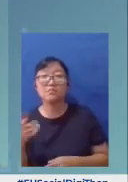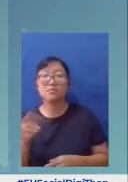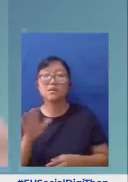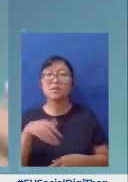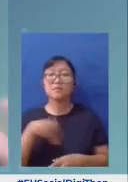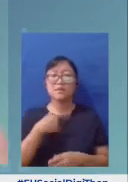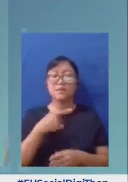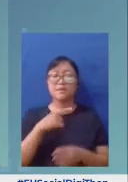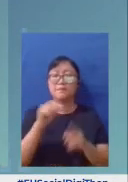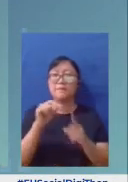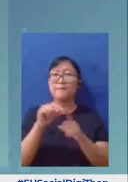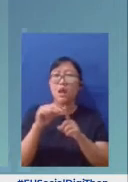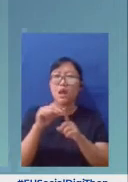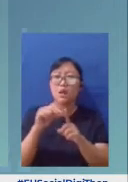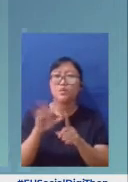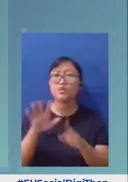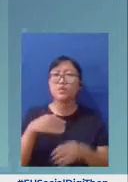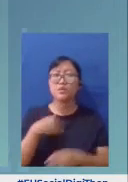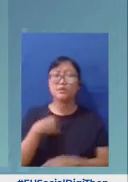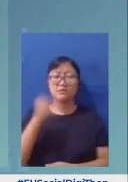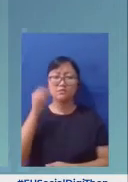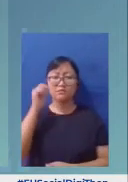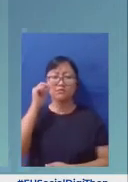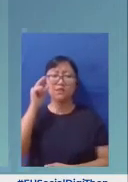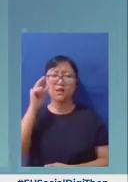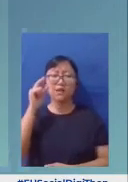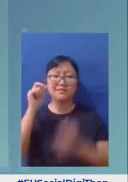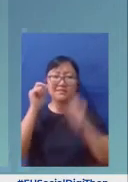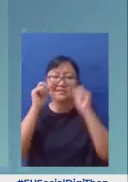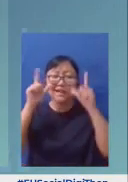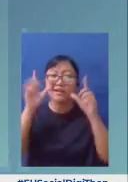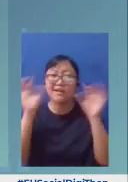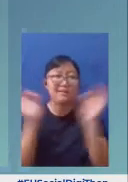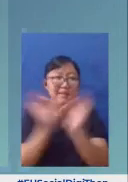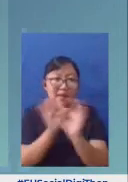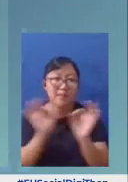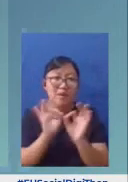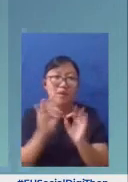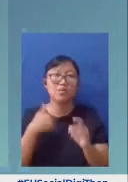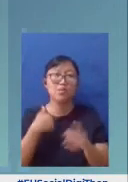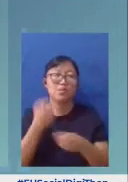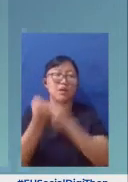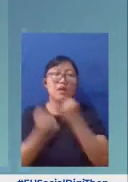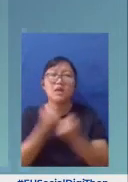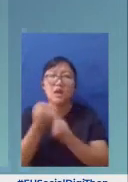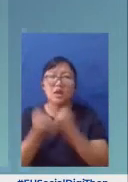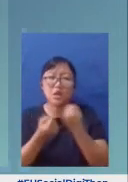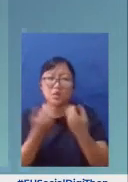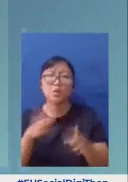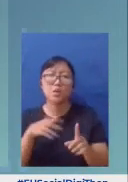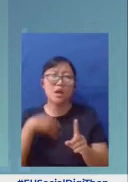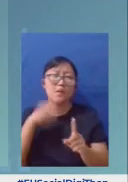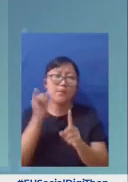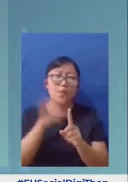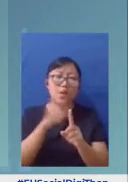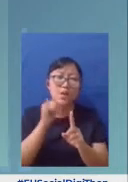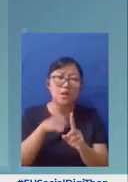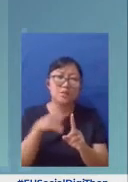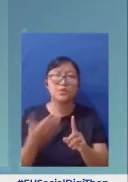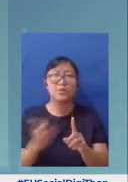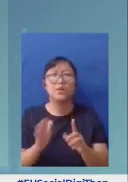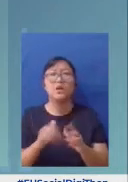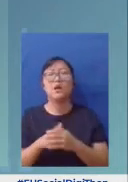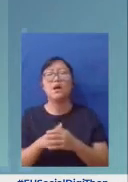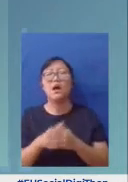batas perlakuan atau sikap-sikap yang negatif yang dilakukannya. Bisa juga menjadi adiksi untuk melakukan bullying,